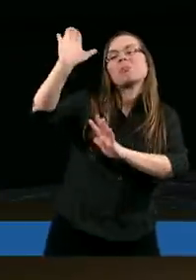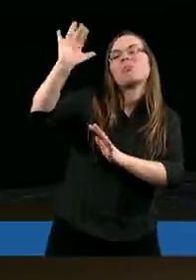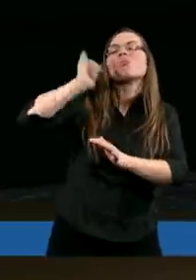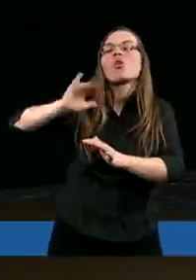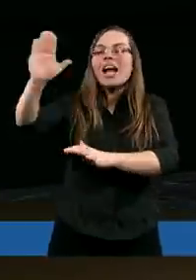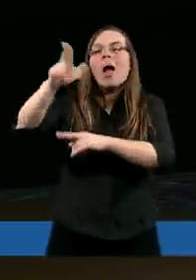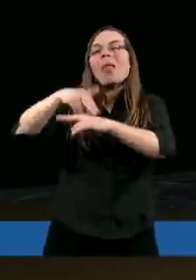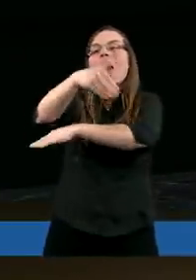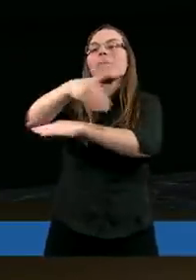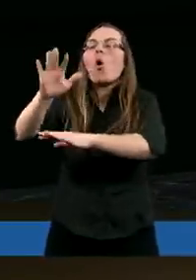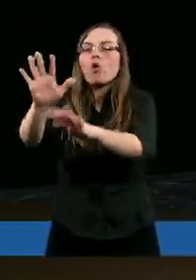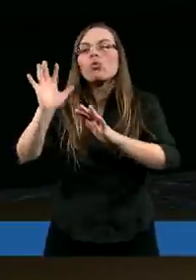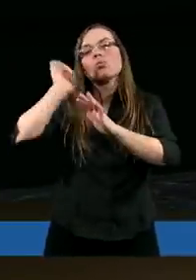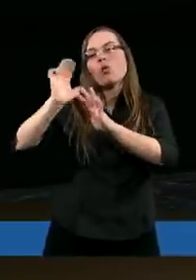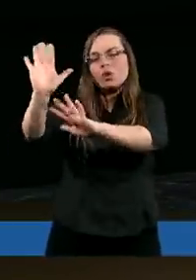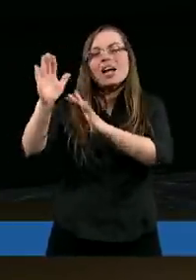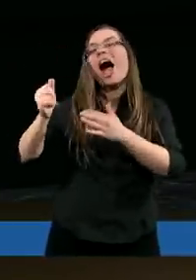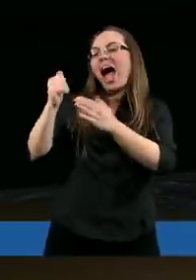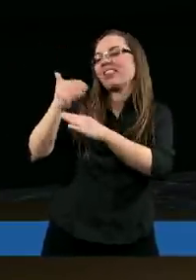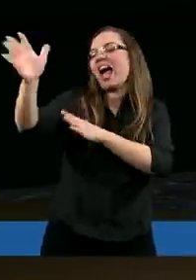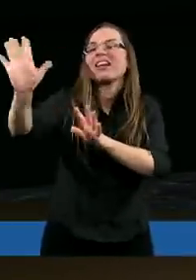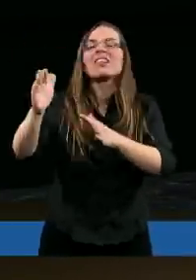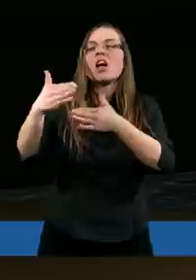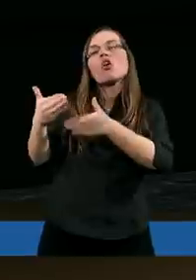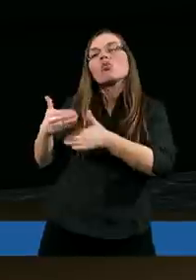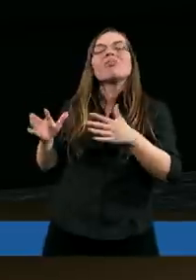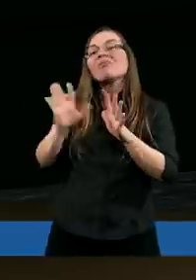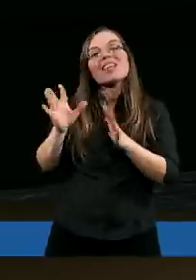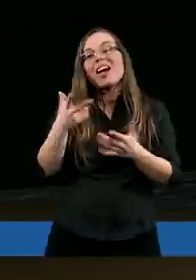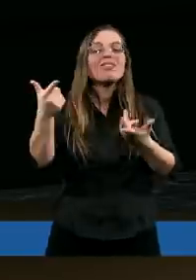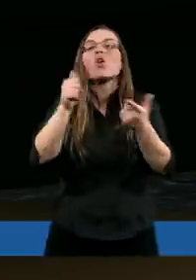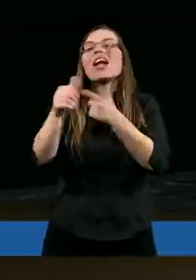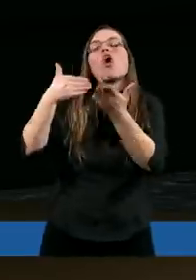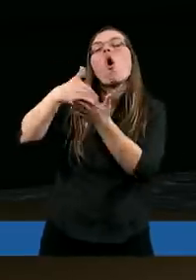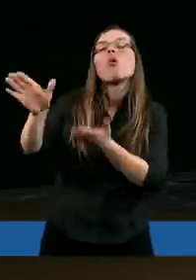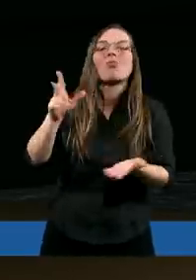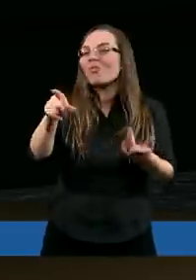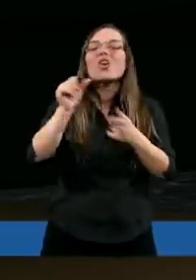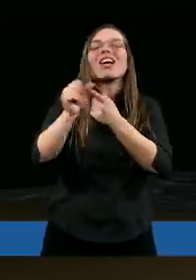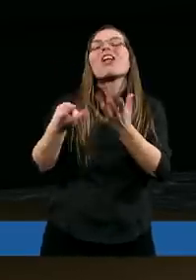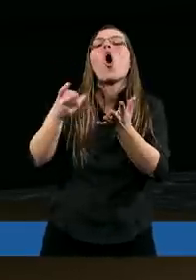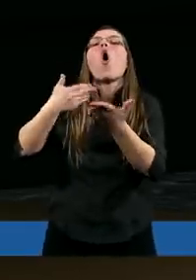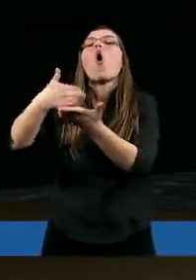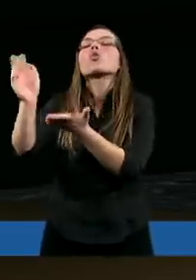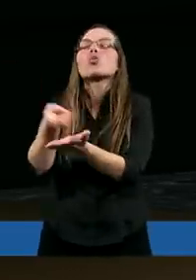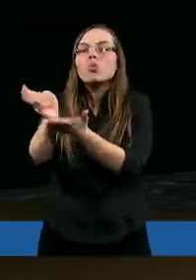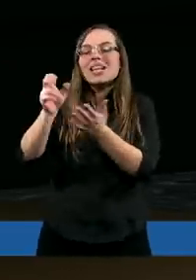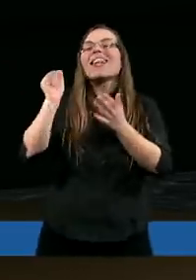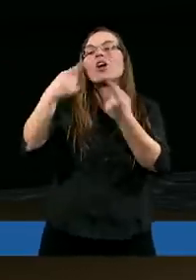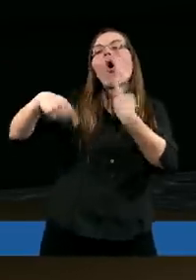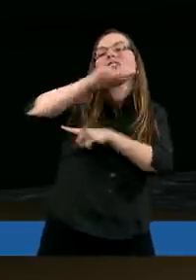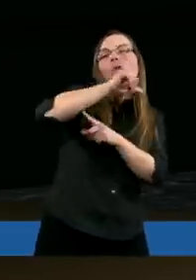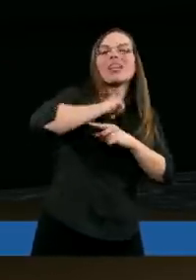na progu, dotąd, ale dalej nie. Nie, to jest odmowa, to jest odwrócenie się od Niego.